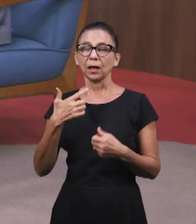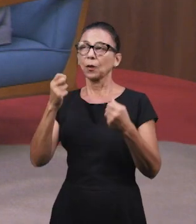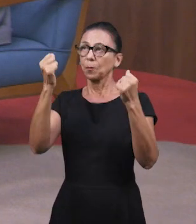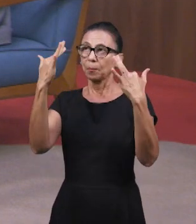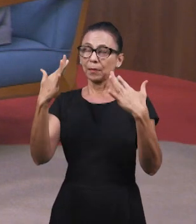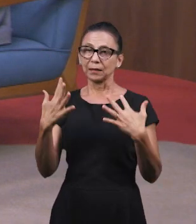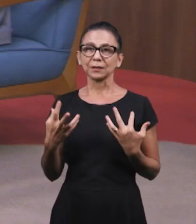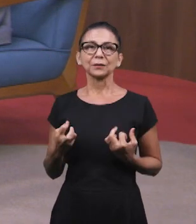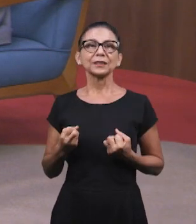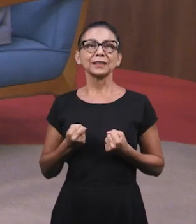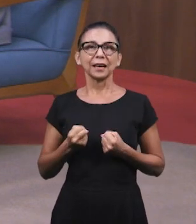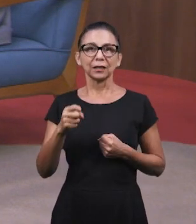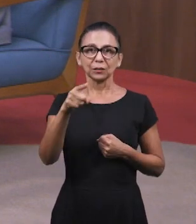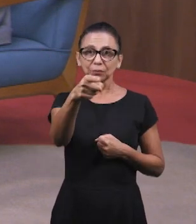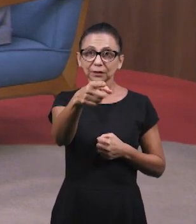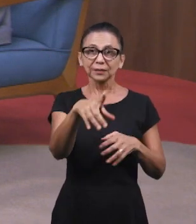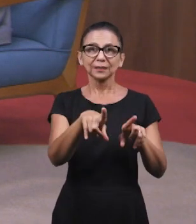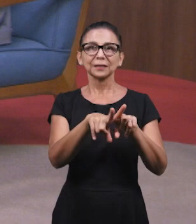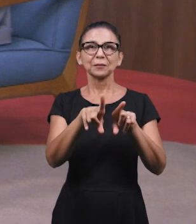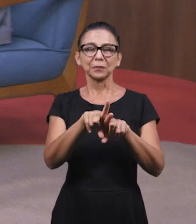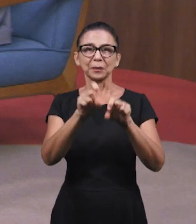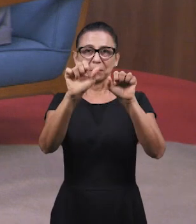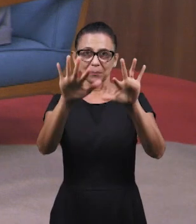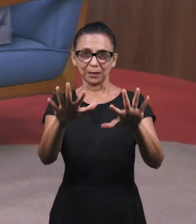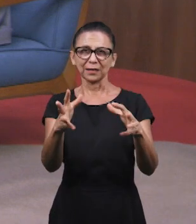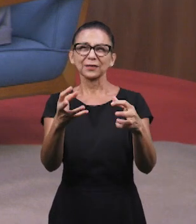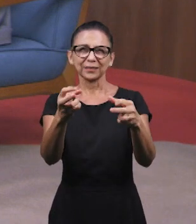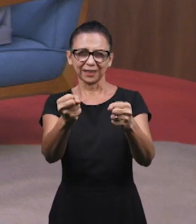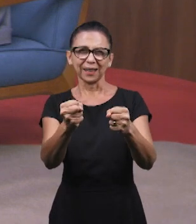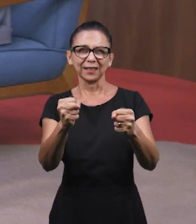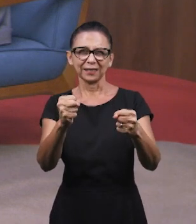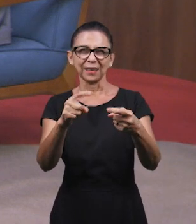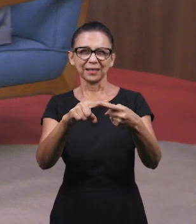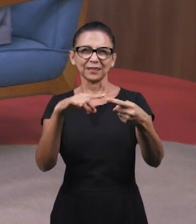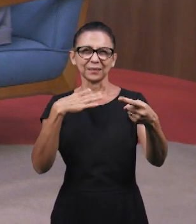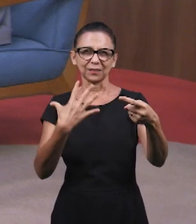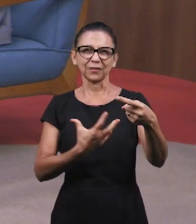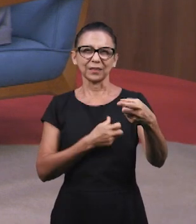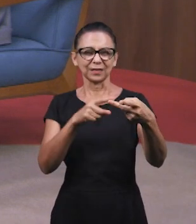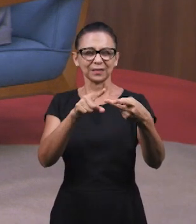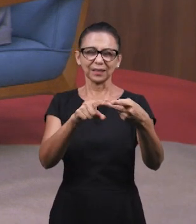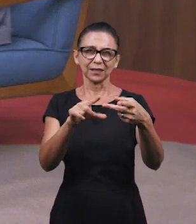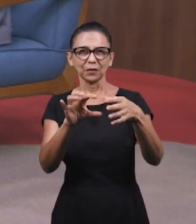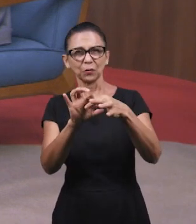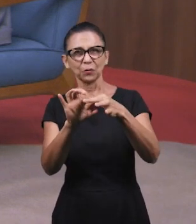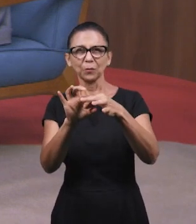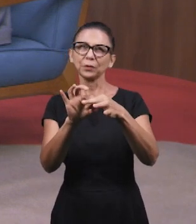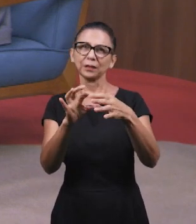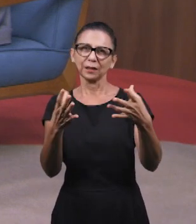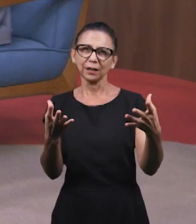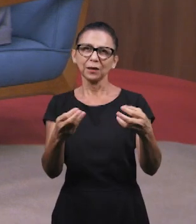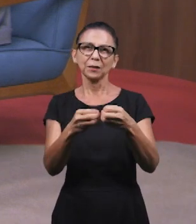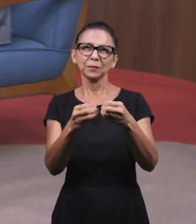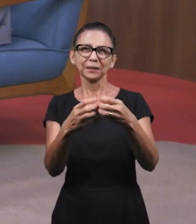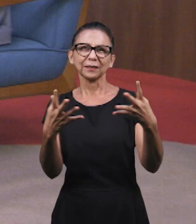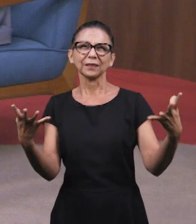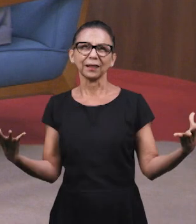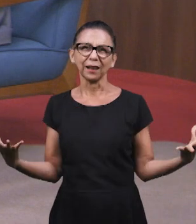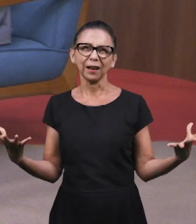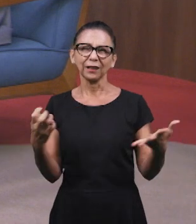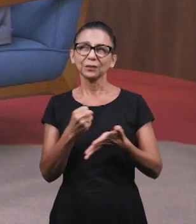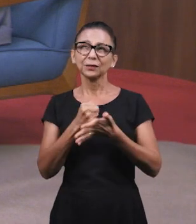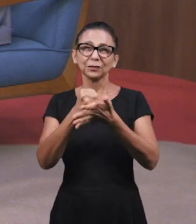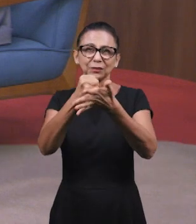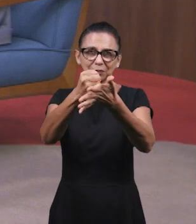La bénédiction du salut, de communion, des signes, du secours de Dieu. Mais pour avoir cette